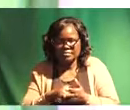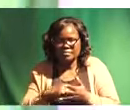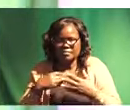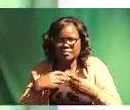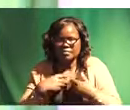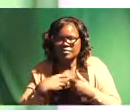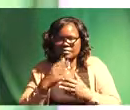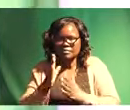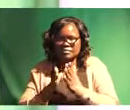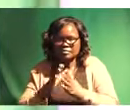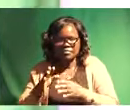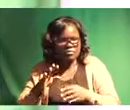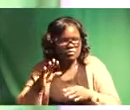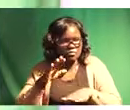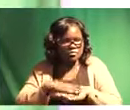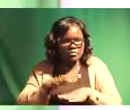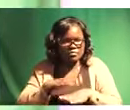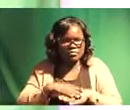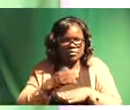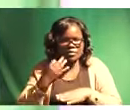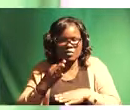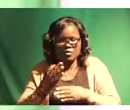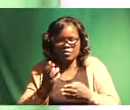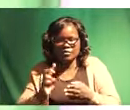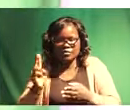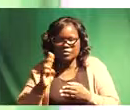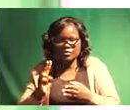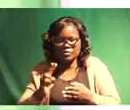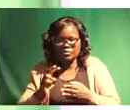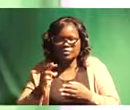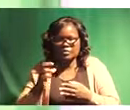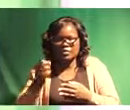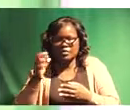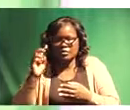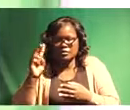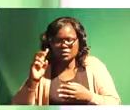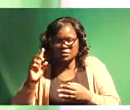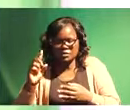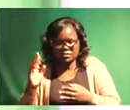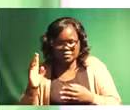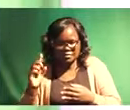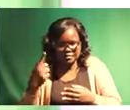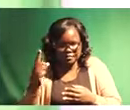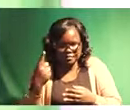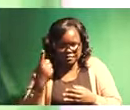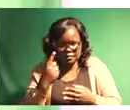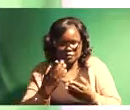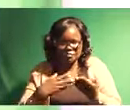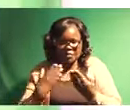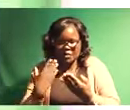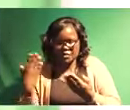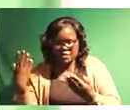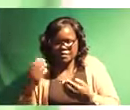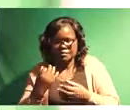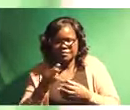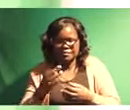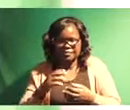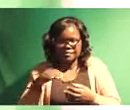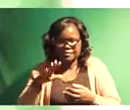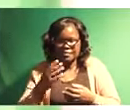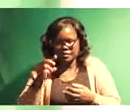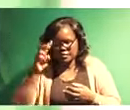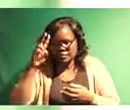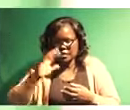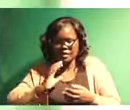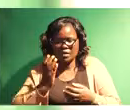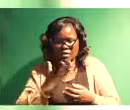tumeweka mpango kamili ya kutumia karibu shilingi bilioni 20 kununua vifaa mpya ya hawa askari